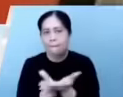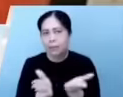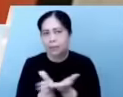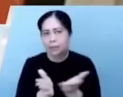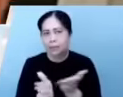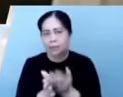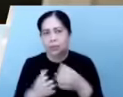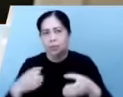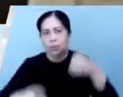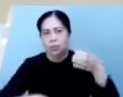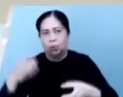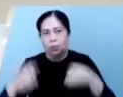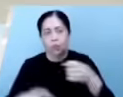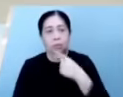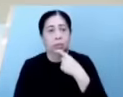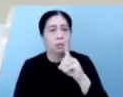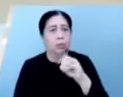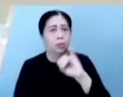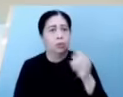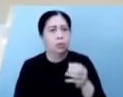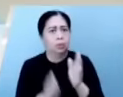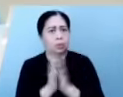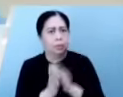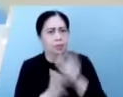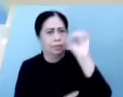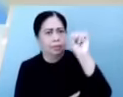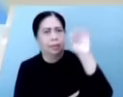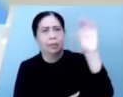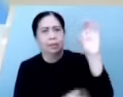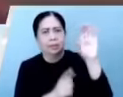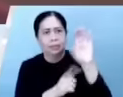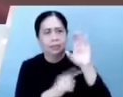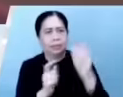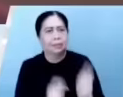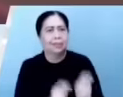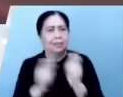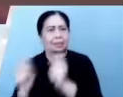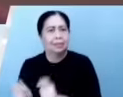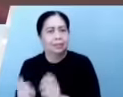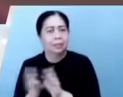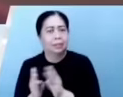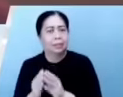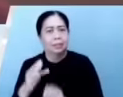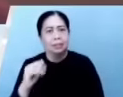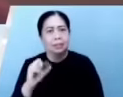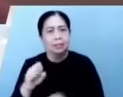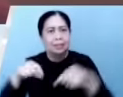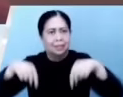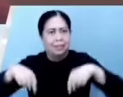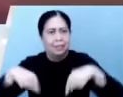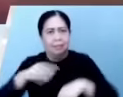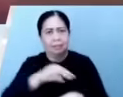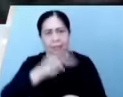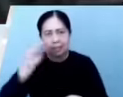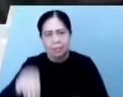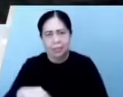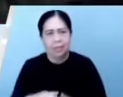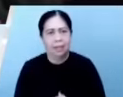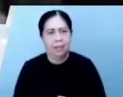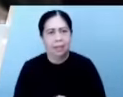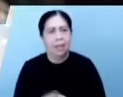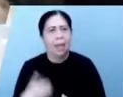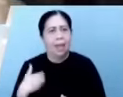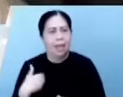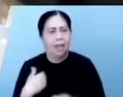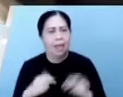ng DOJ na hihingi nila sa Korte Suprema na ilipat ang pagdinig sa mga kaso dito sa Metro Manila. May immigration lookout